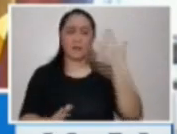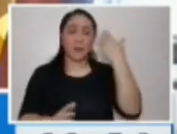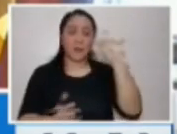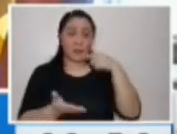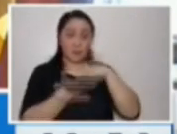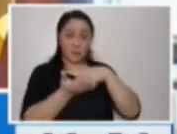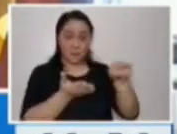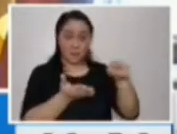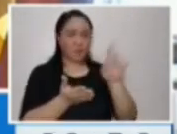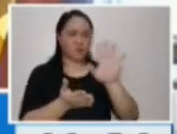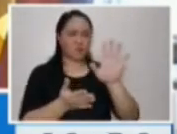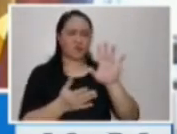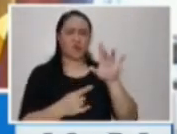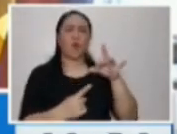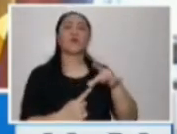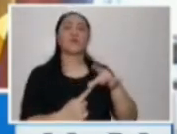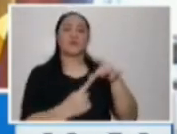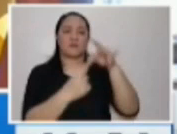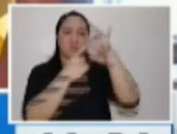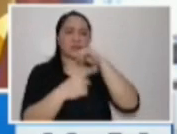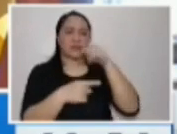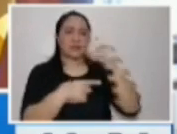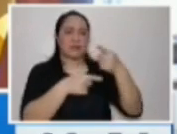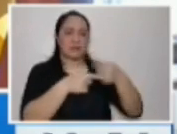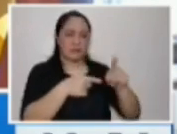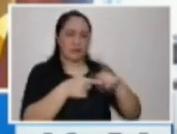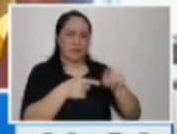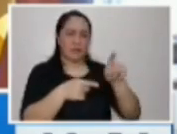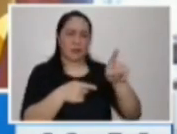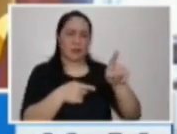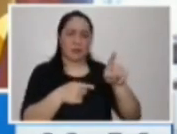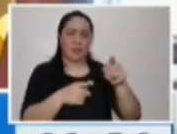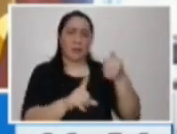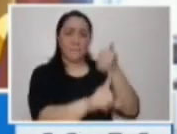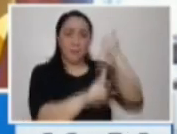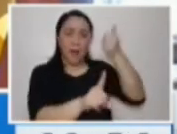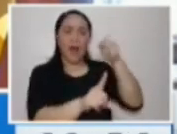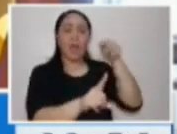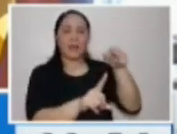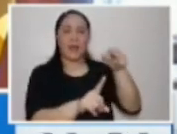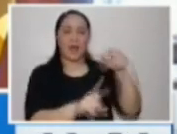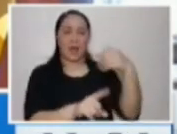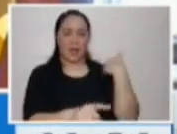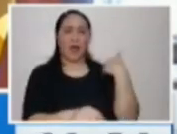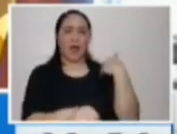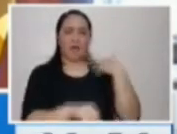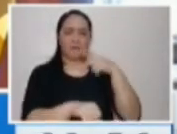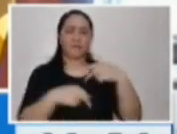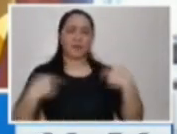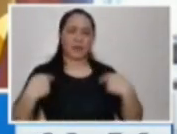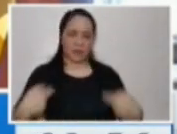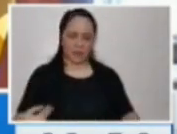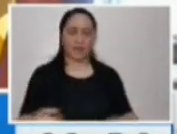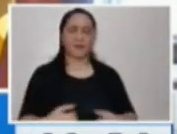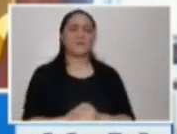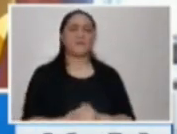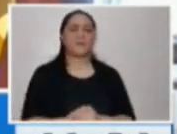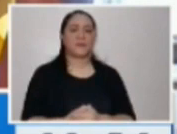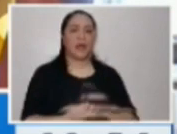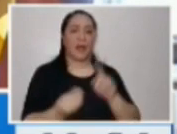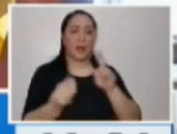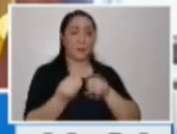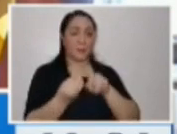is the complication associated with COVID-19, is 786,000. And then, kung indigent